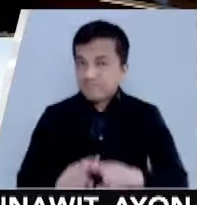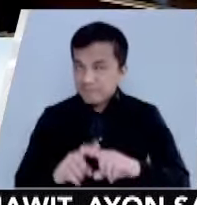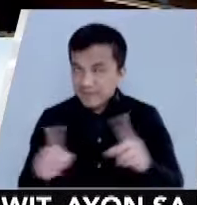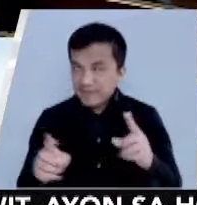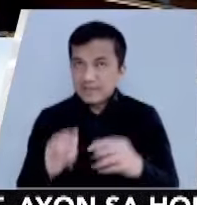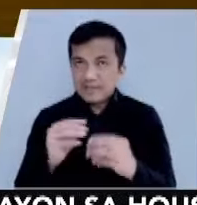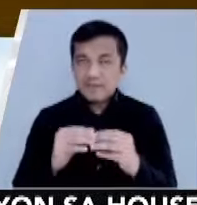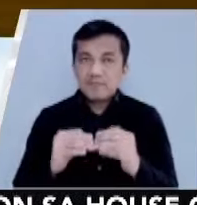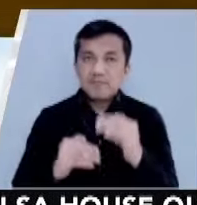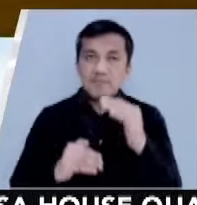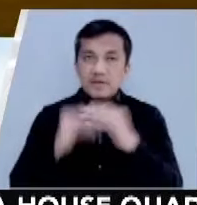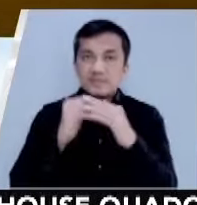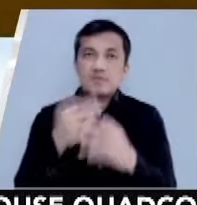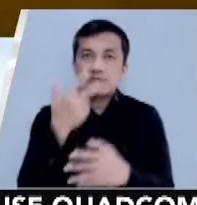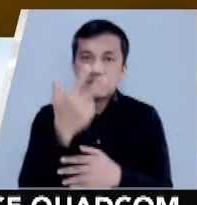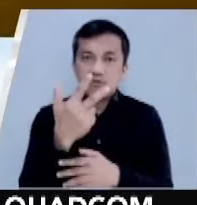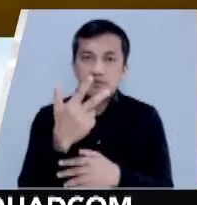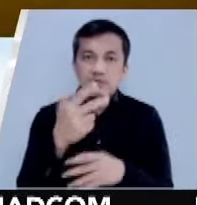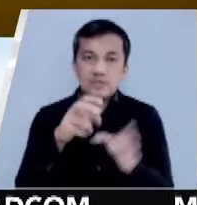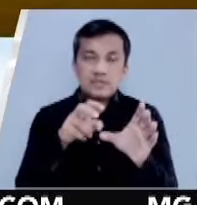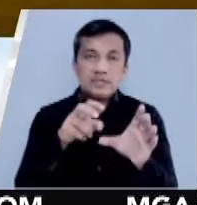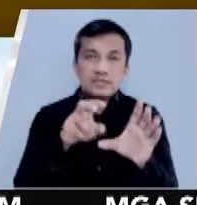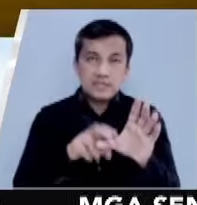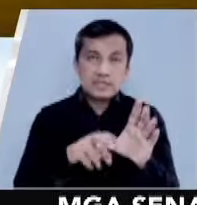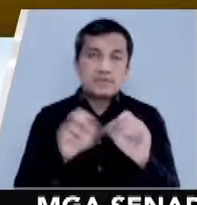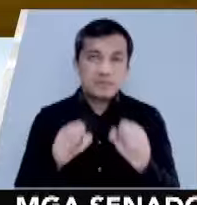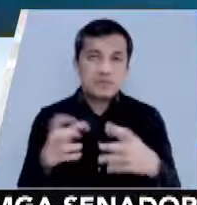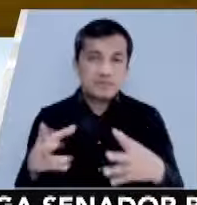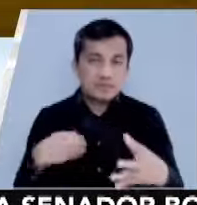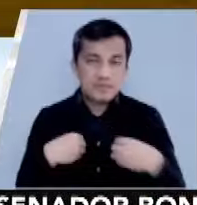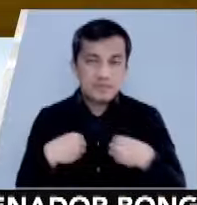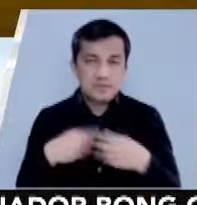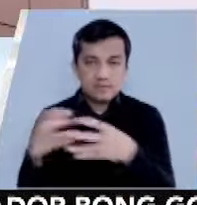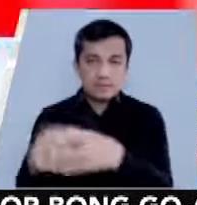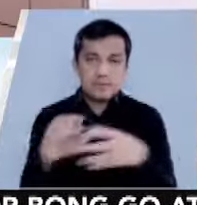3 upuan lang ang pwedeng makamit ng bawat partyless group.